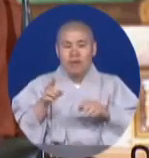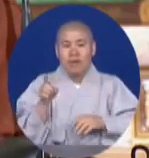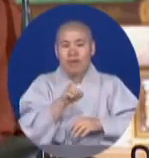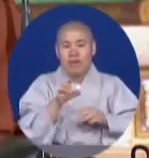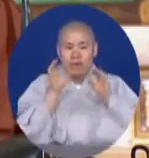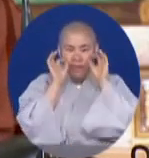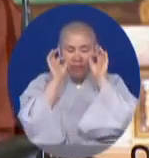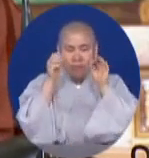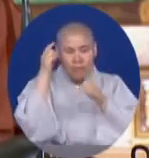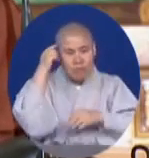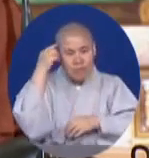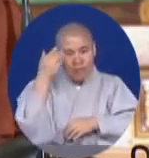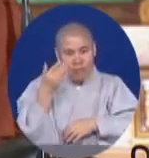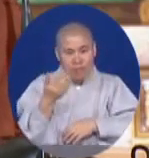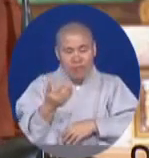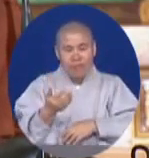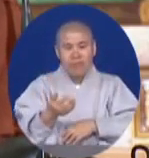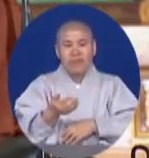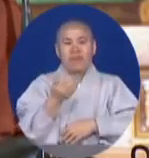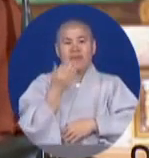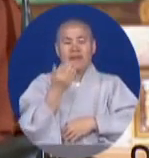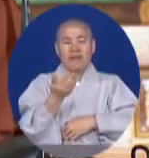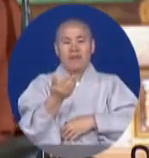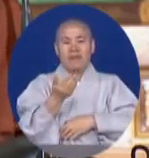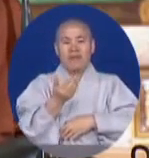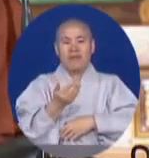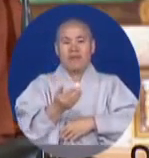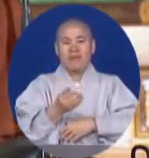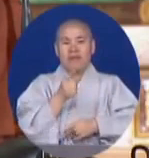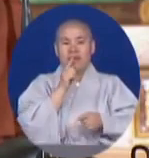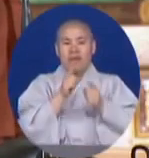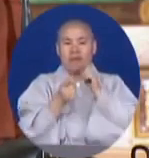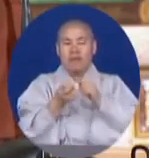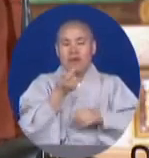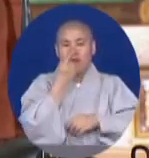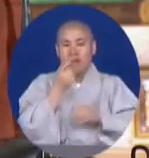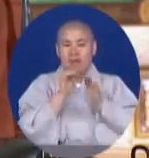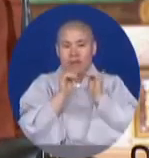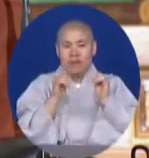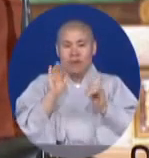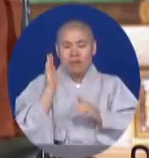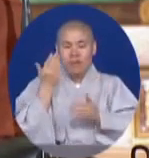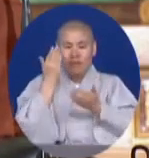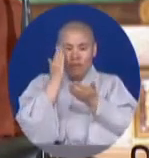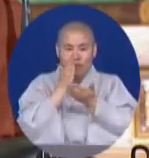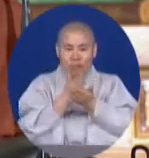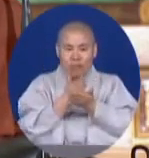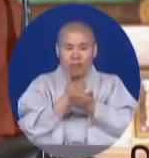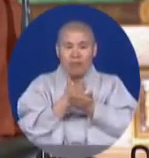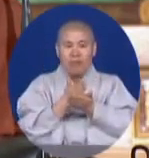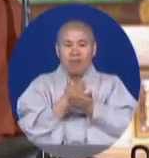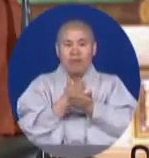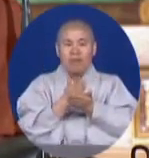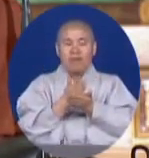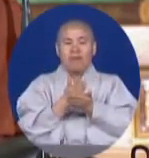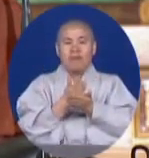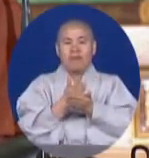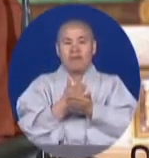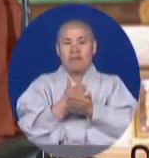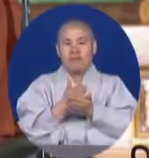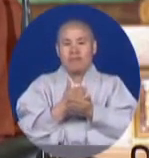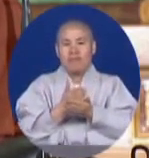진여가 뭡니까? 그러니까 야야 말 배우는 사람 되지 마라. 이게